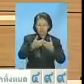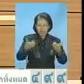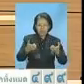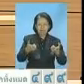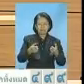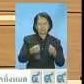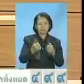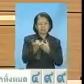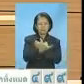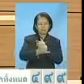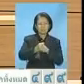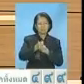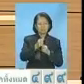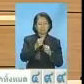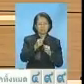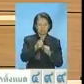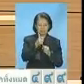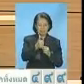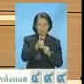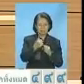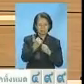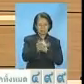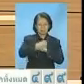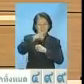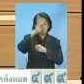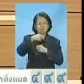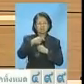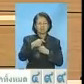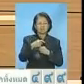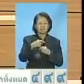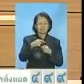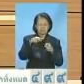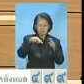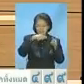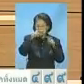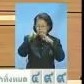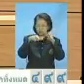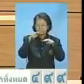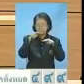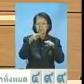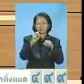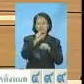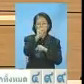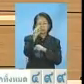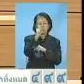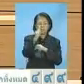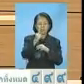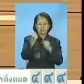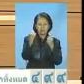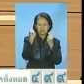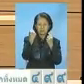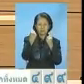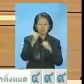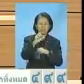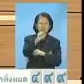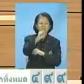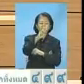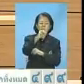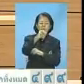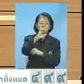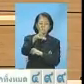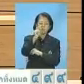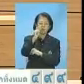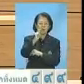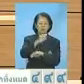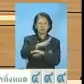ได้ประเทศไทยฮะปกครองด้วยอะไรฮะด้วยสภาความมั่นคงด้วยสมช.ไม่